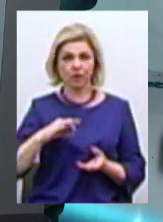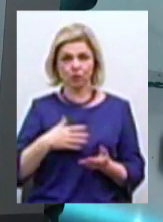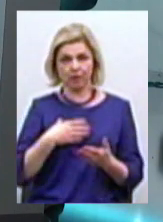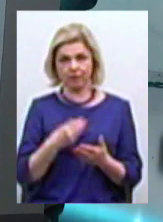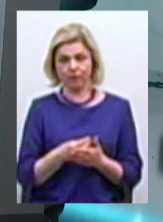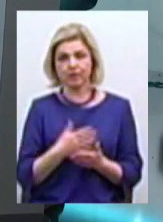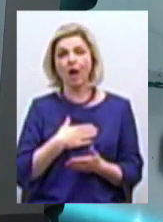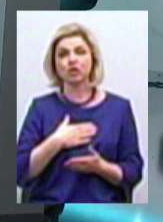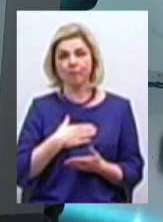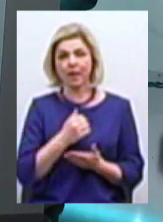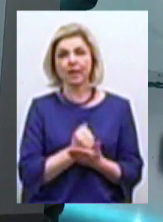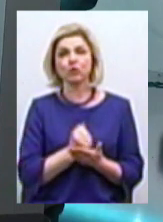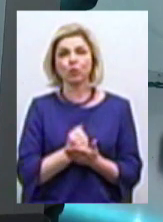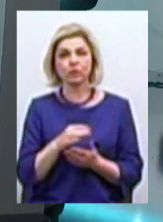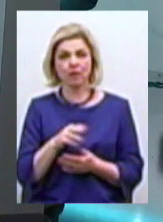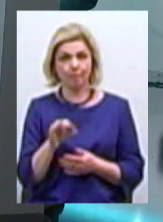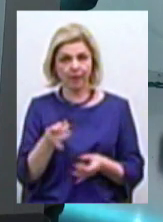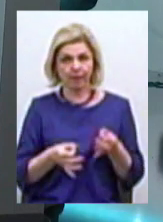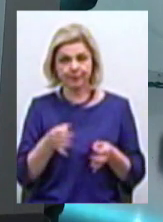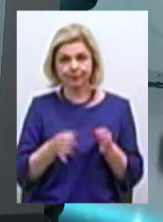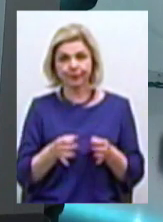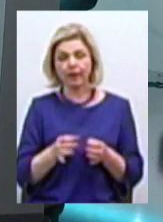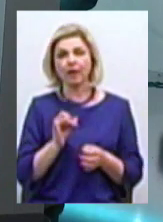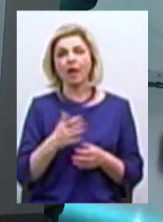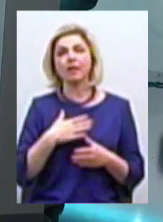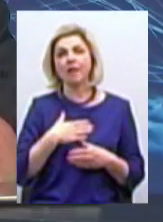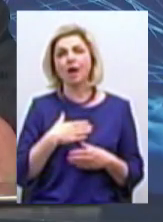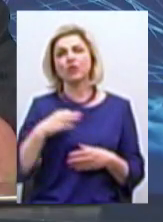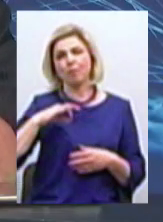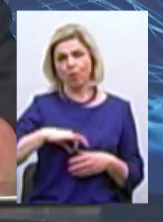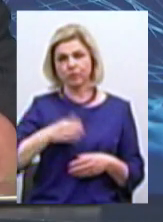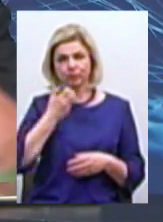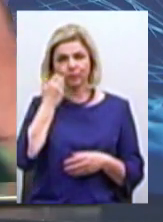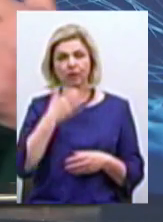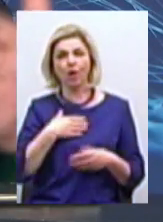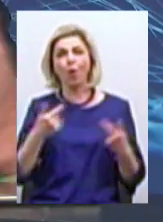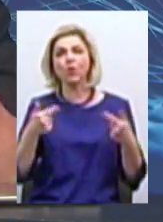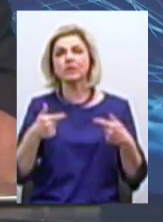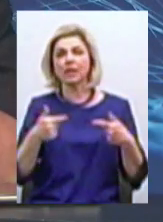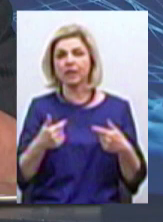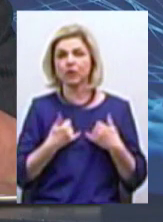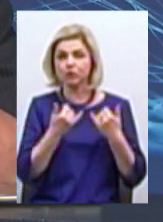ресурсами, просто користуються нашою гостинністю, користуються